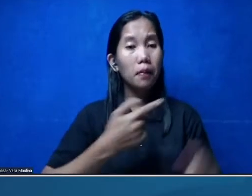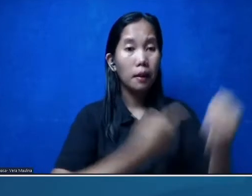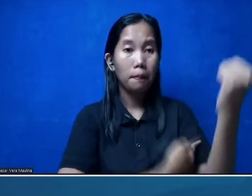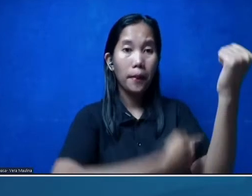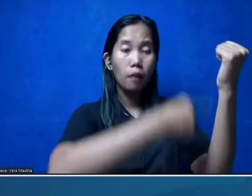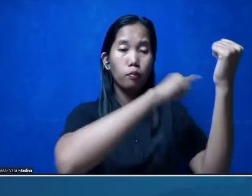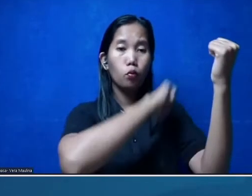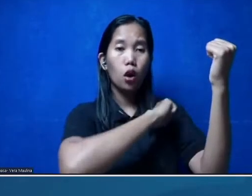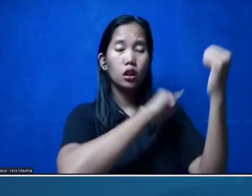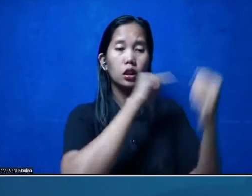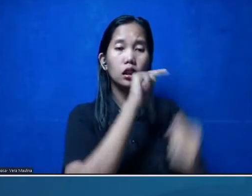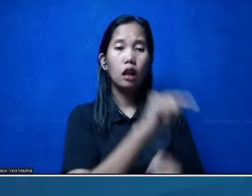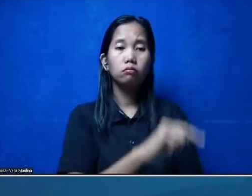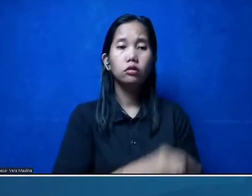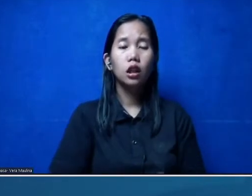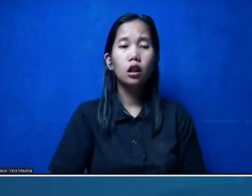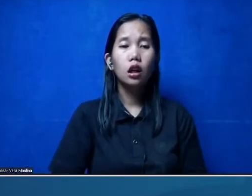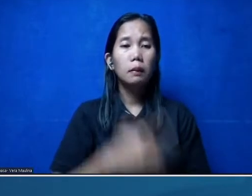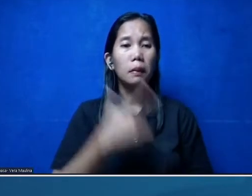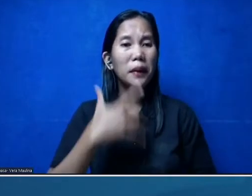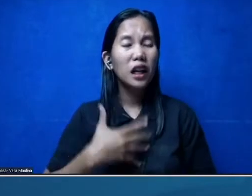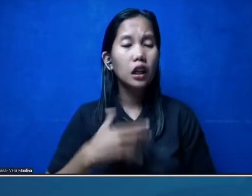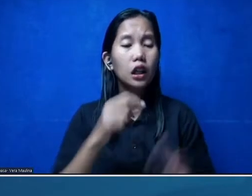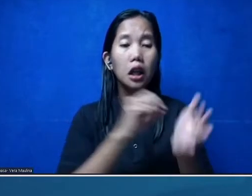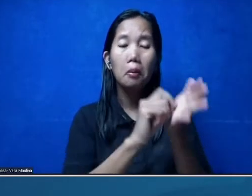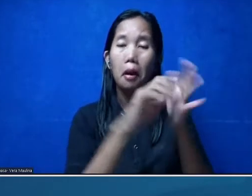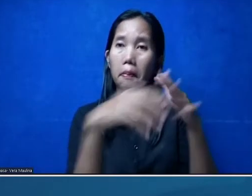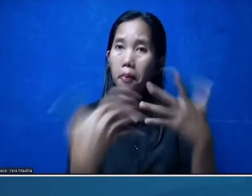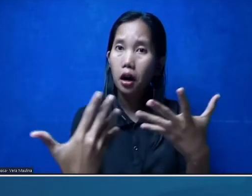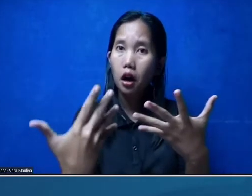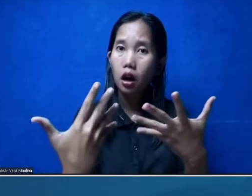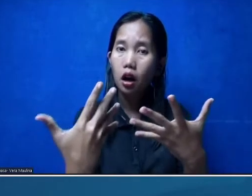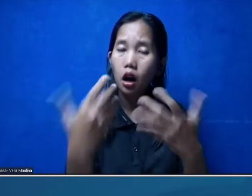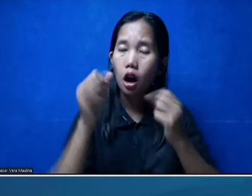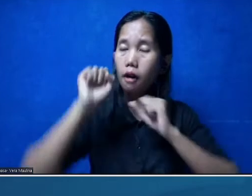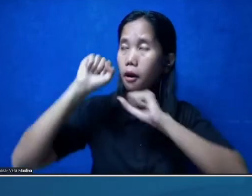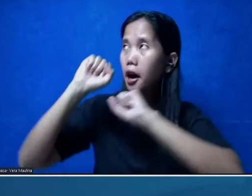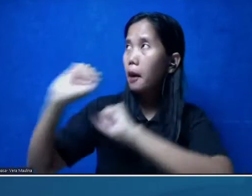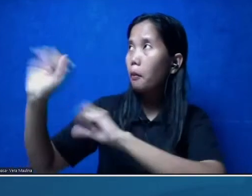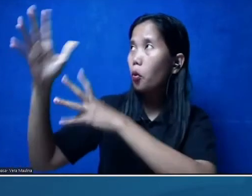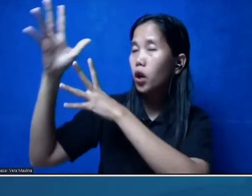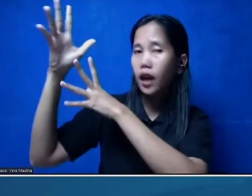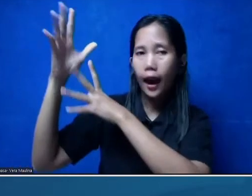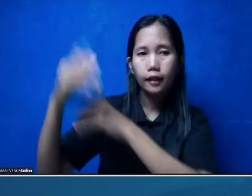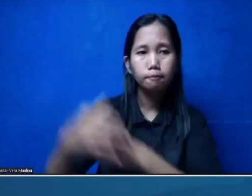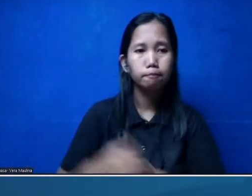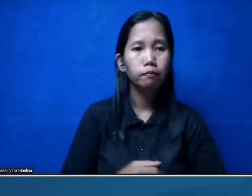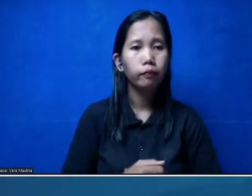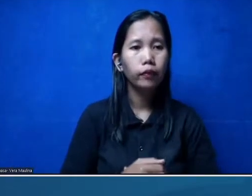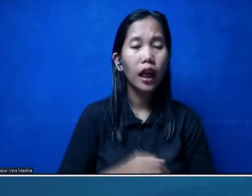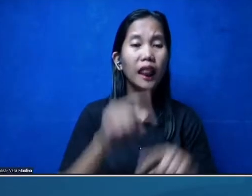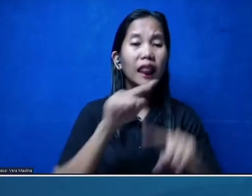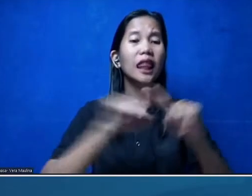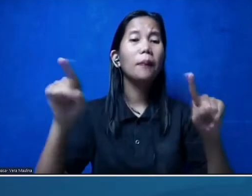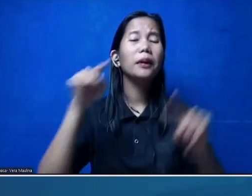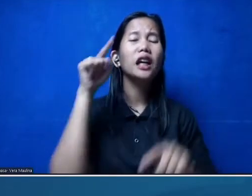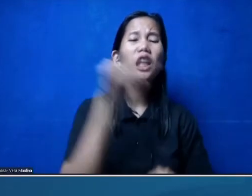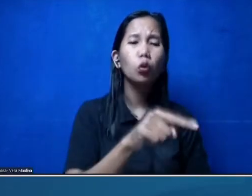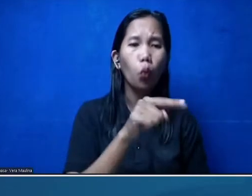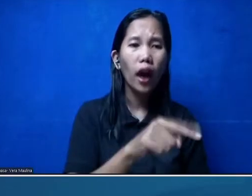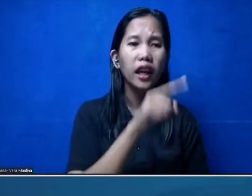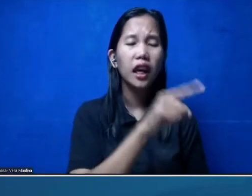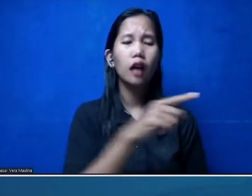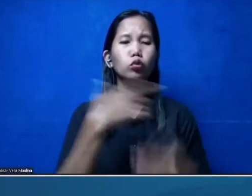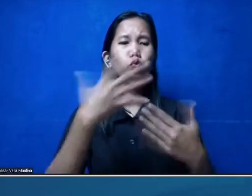dia sudah gunakan untuk kesombongan bukan lagi untuk kemuliaan Tuhan akhirnya dia sekarang